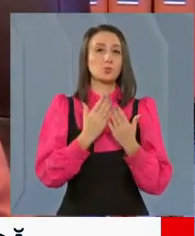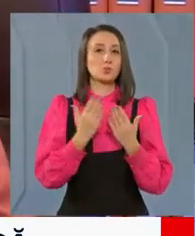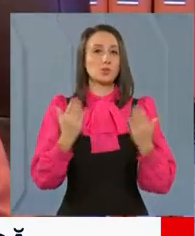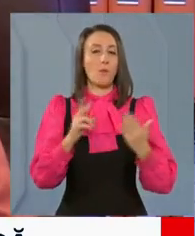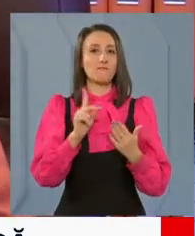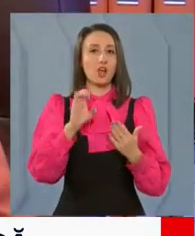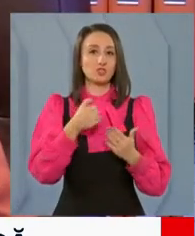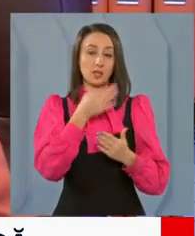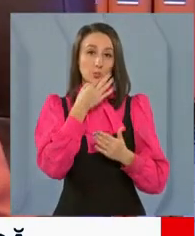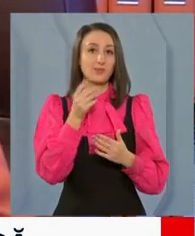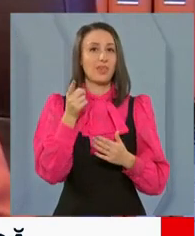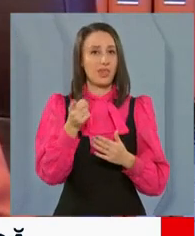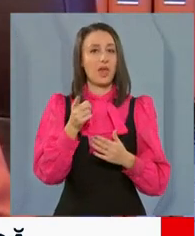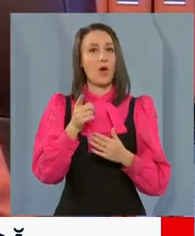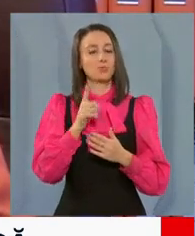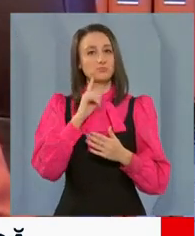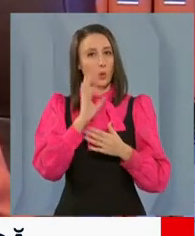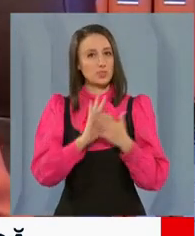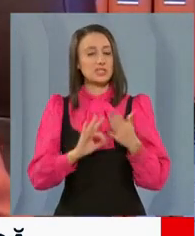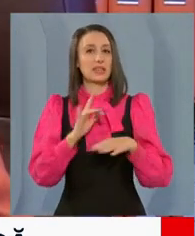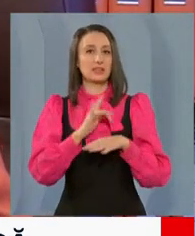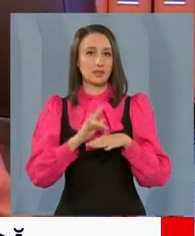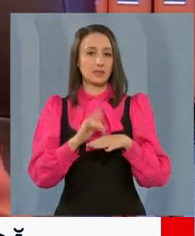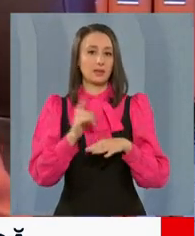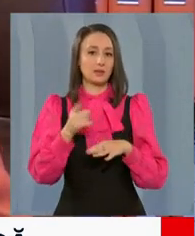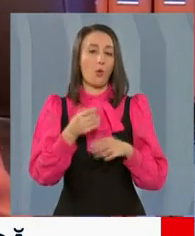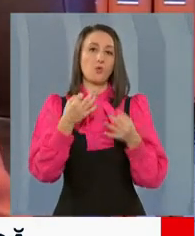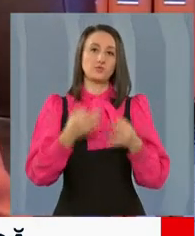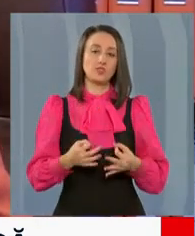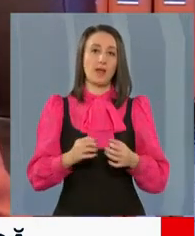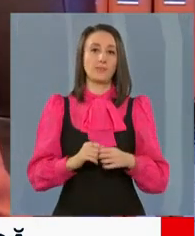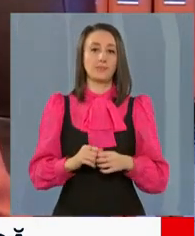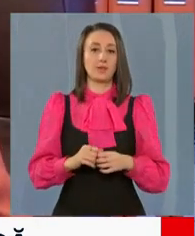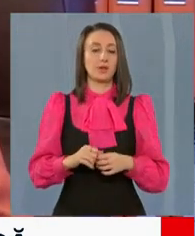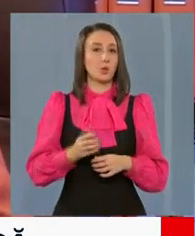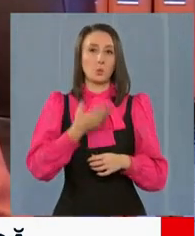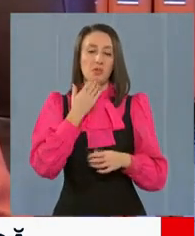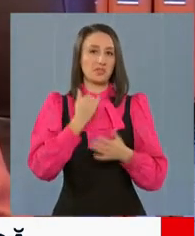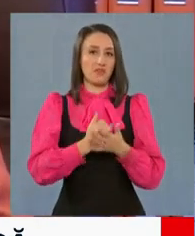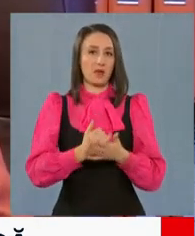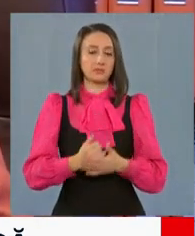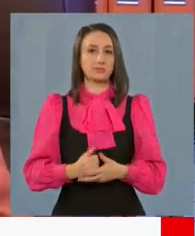Vrancei au declarat că ei ar fi documentat și scris teza de doctorat a oficialului Angel tilver anegat însă acuzațiile